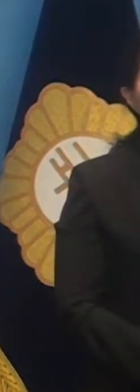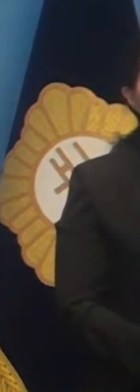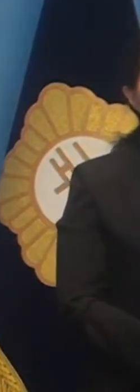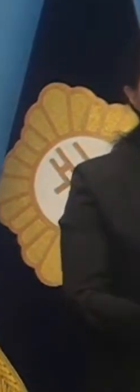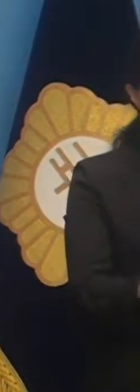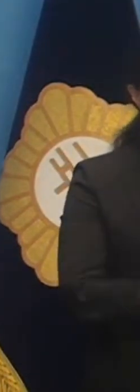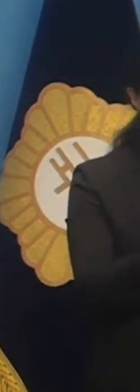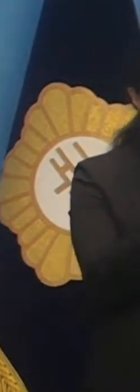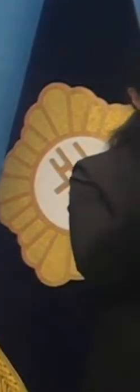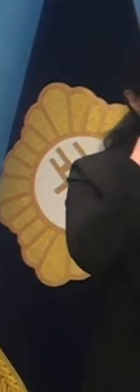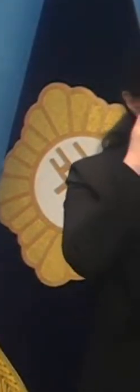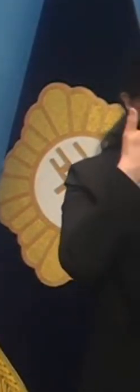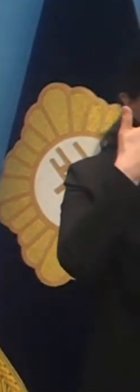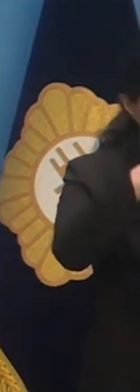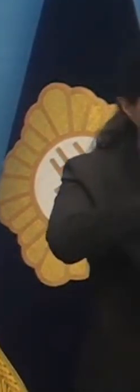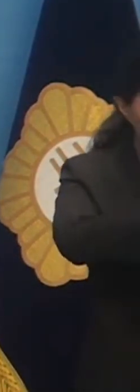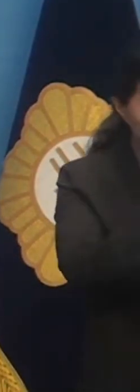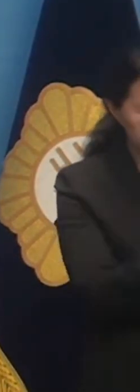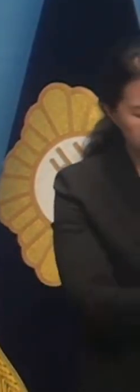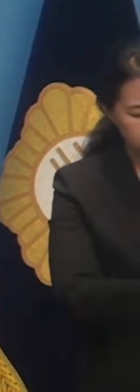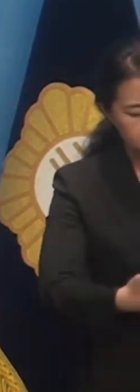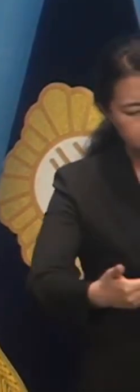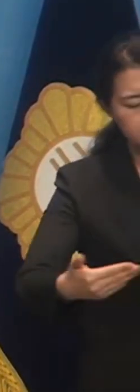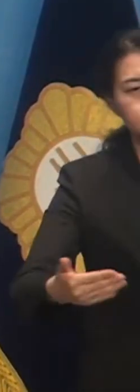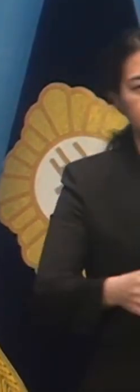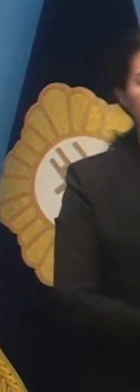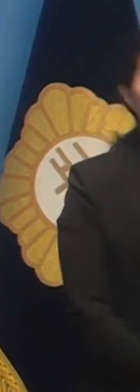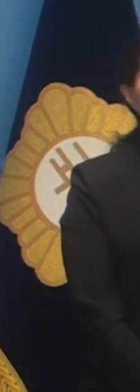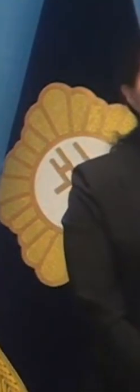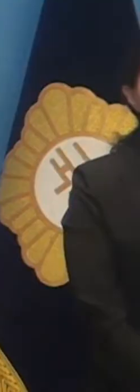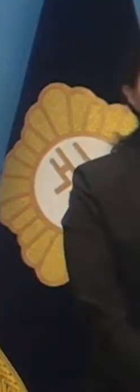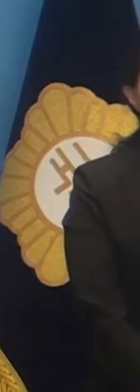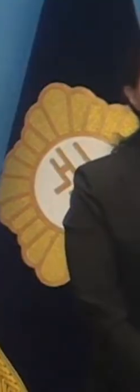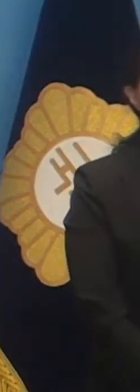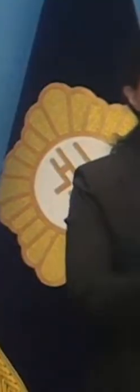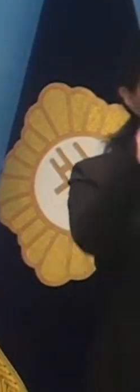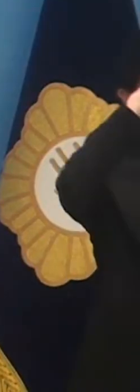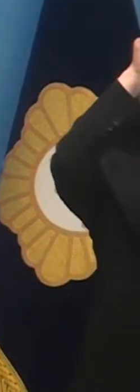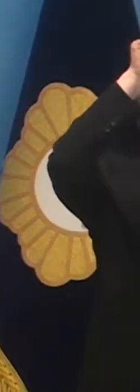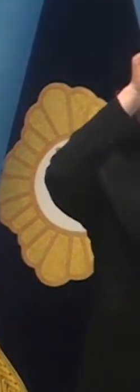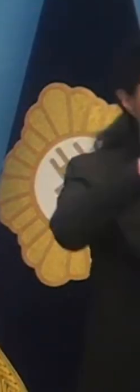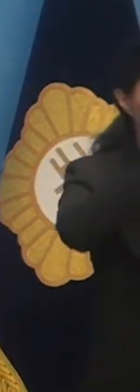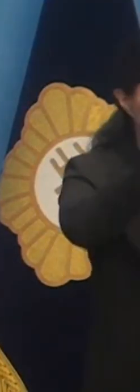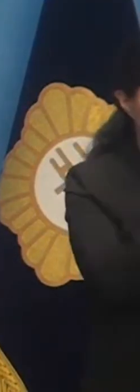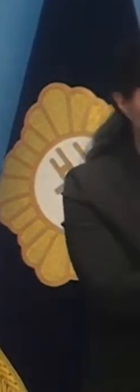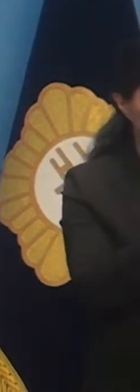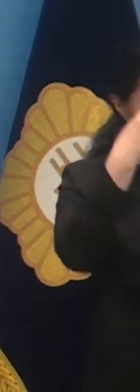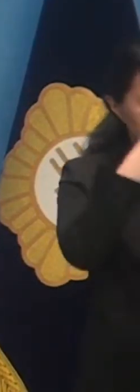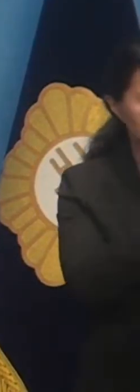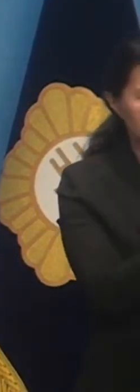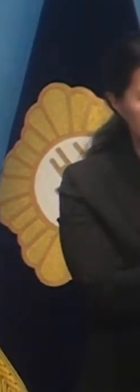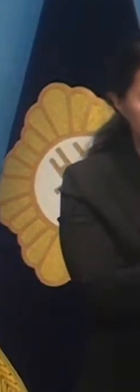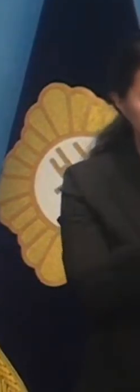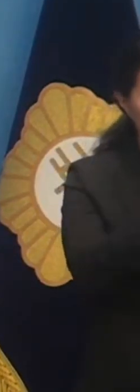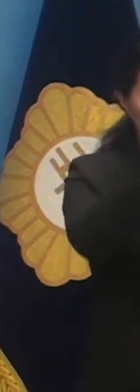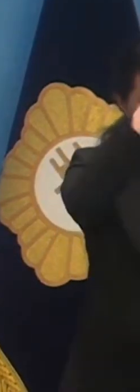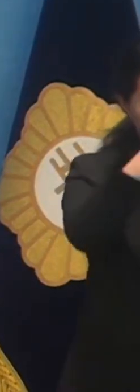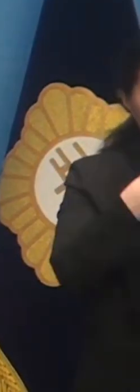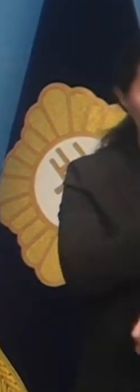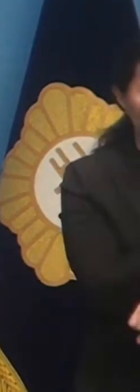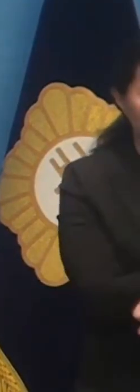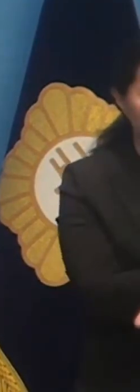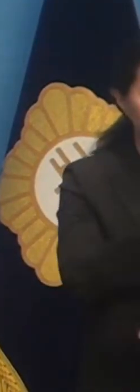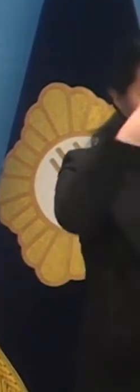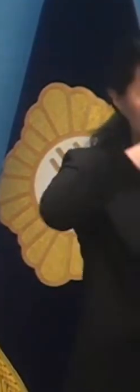약 4년 6개월의 시간 동안 길고 긴 싸움이 있었습니다. 검찰은 기소권, 수사권, 영장 청구권,